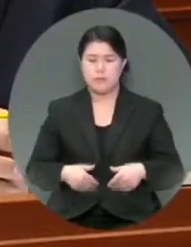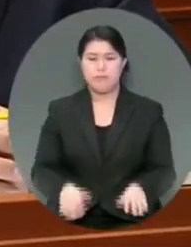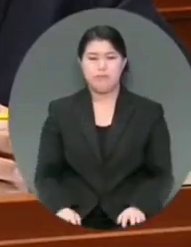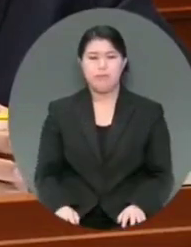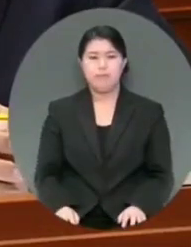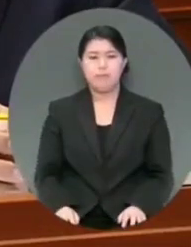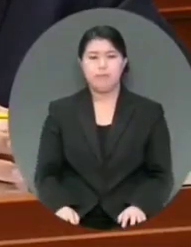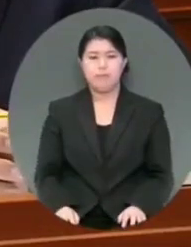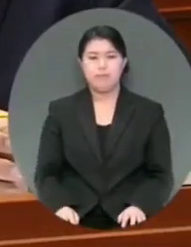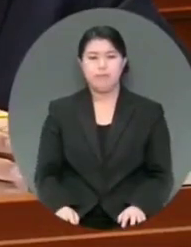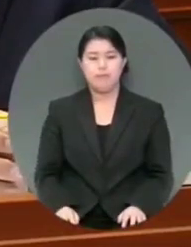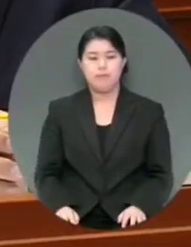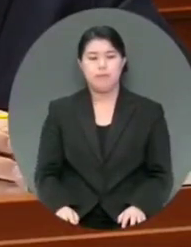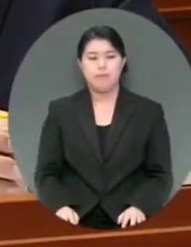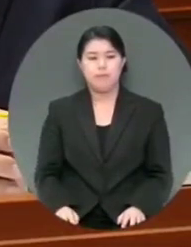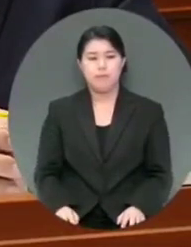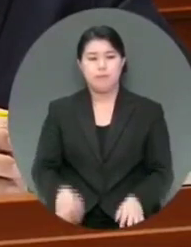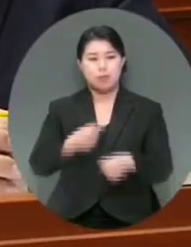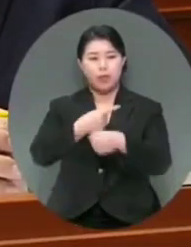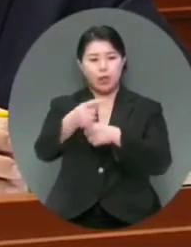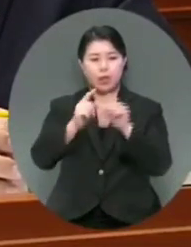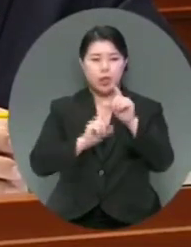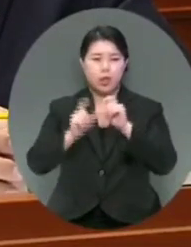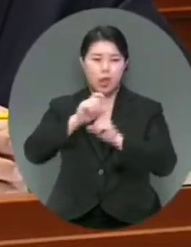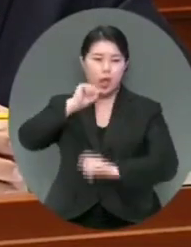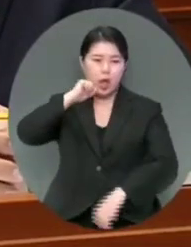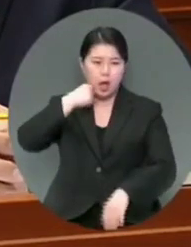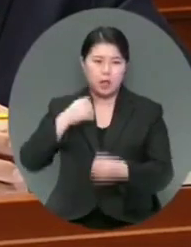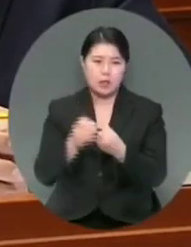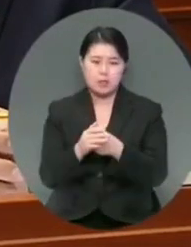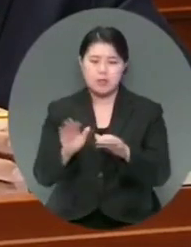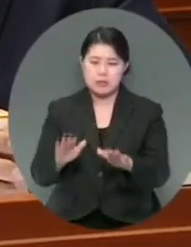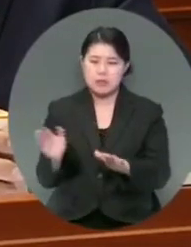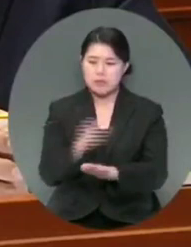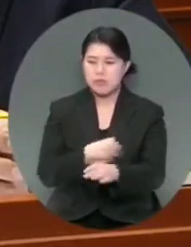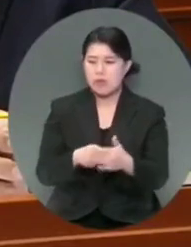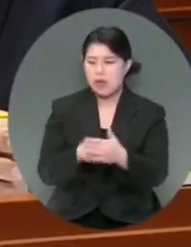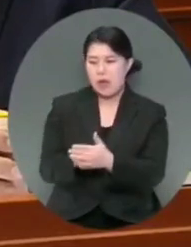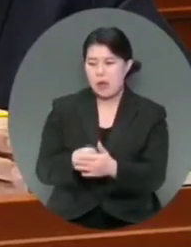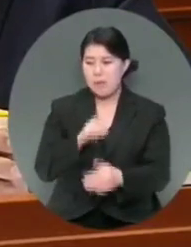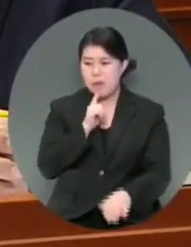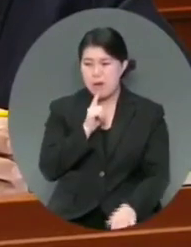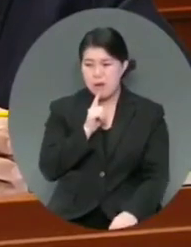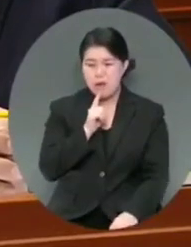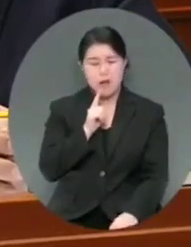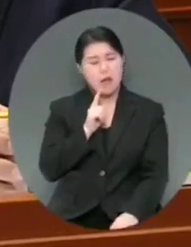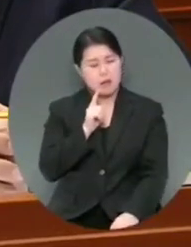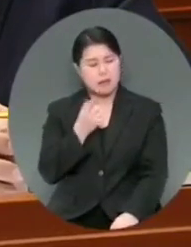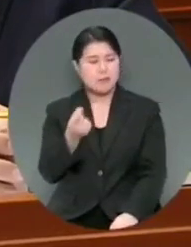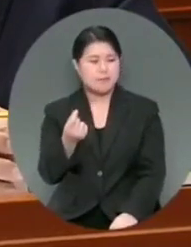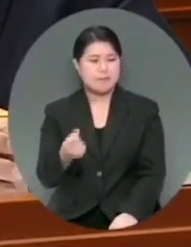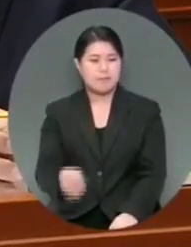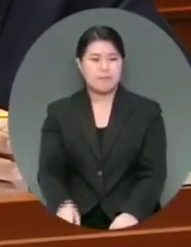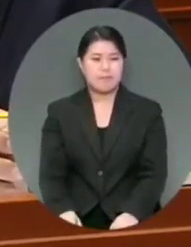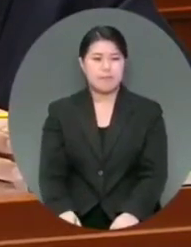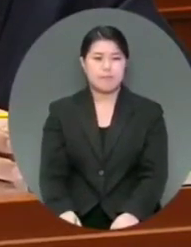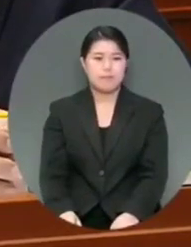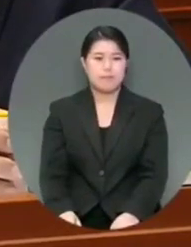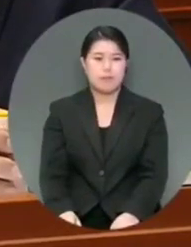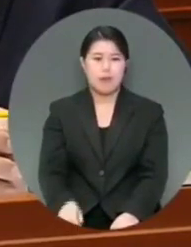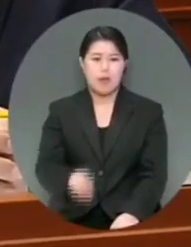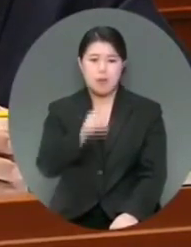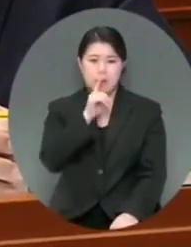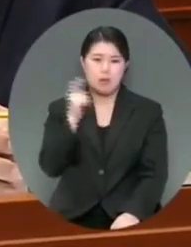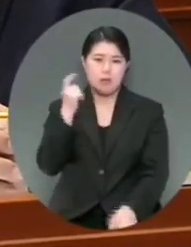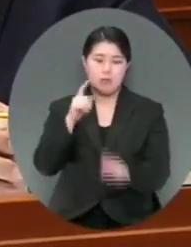이런 입장에 이르렀습니다. 네, 내년에 더 어려워질 거니까 지금부터 좀 졸라매자 그 말씀이시죠? 예, 그런 취지입니다. 뭐 말씀만